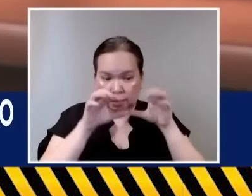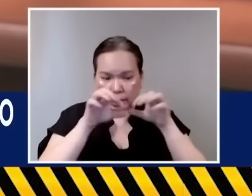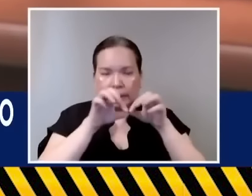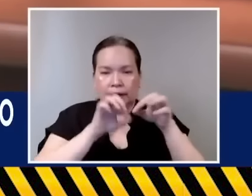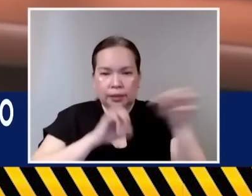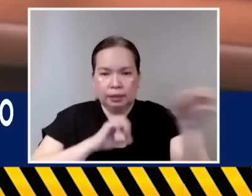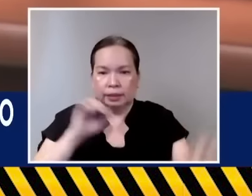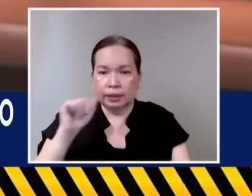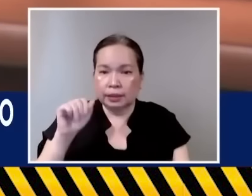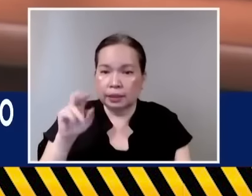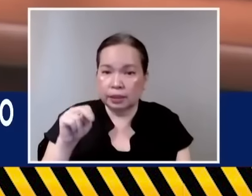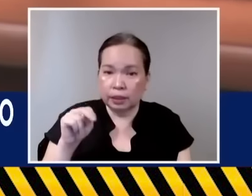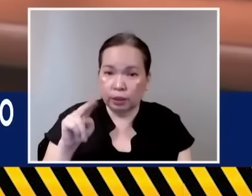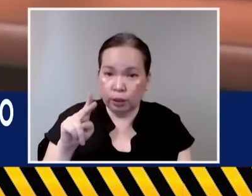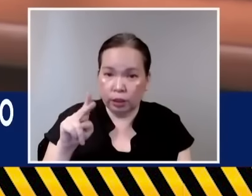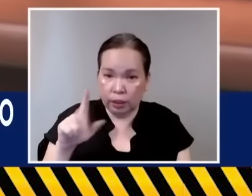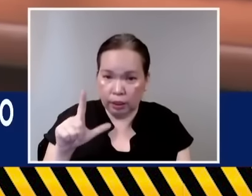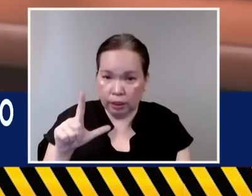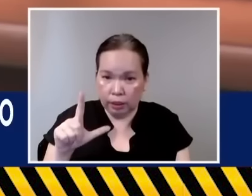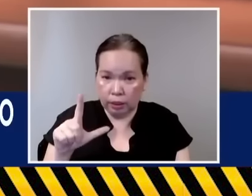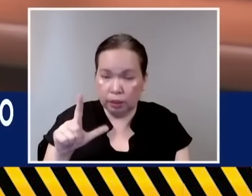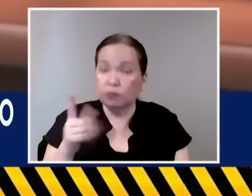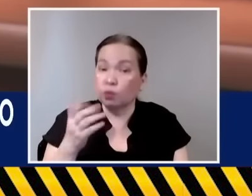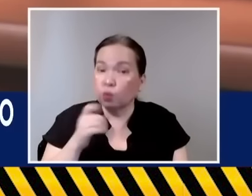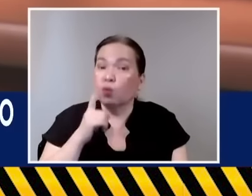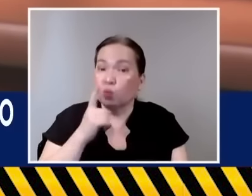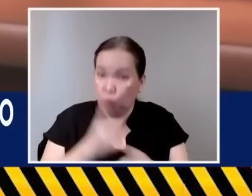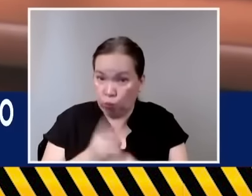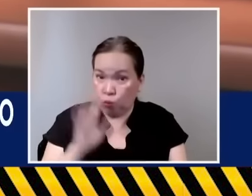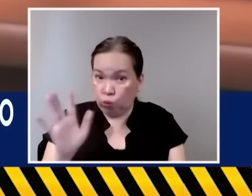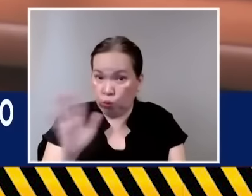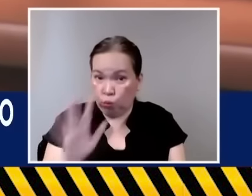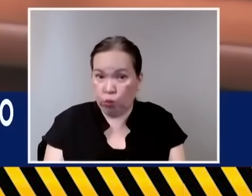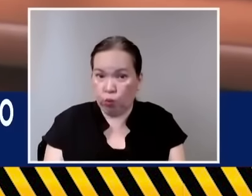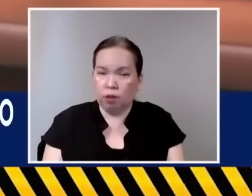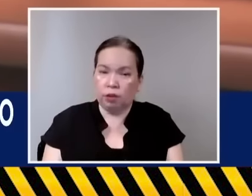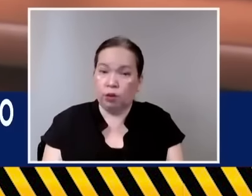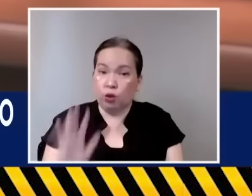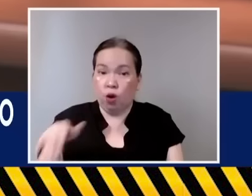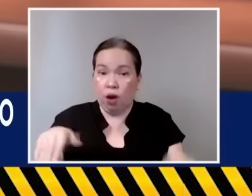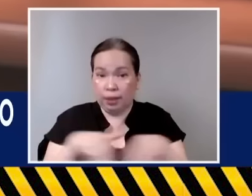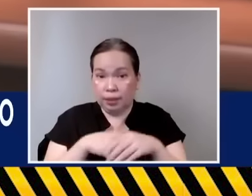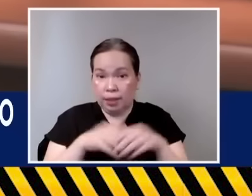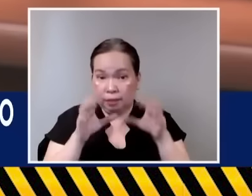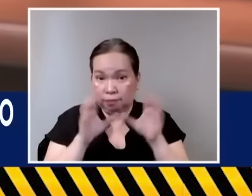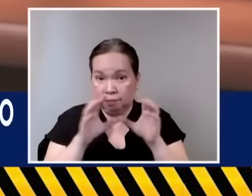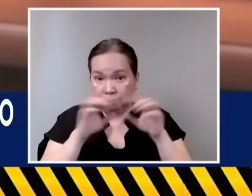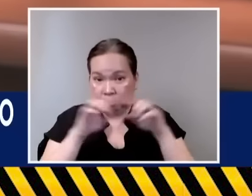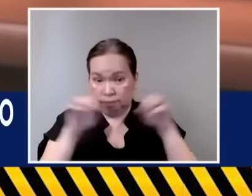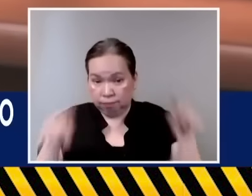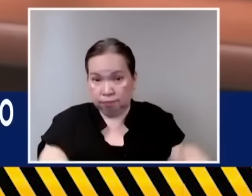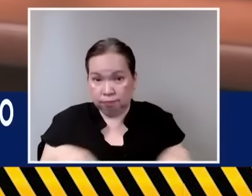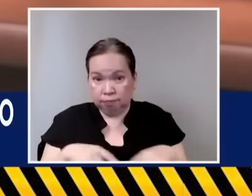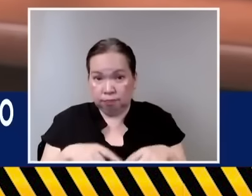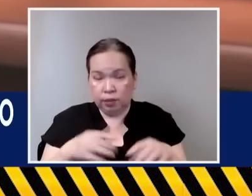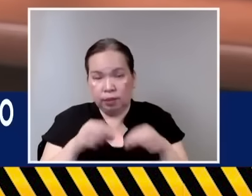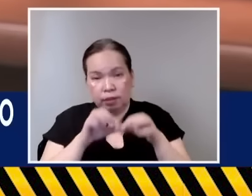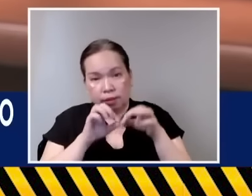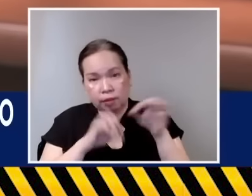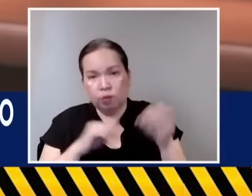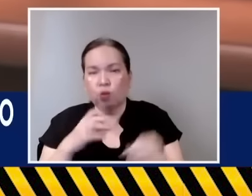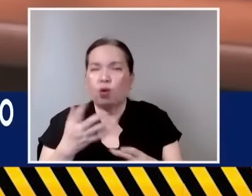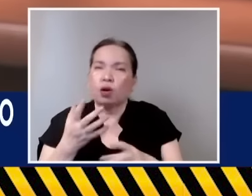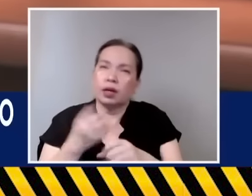serious enough to transact, libawa gusto nyong makakuha ng late registration or